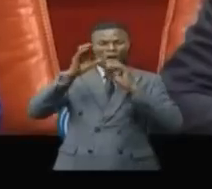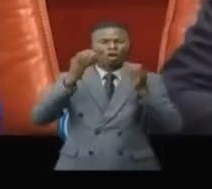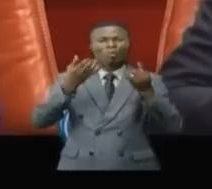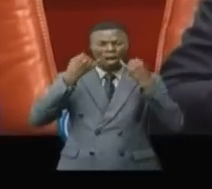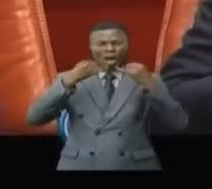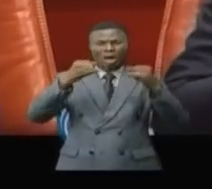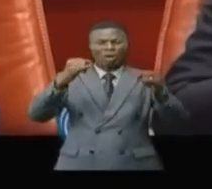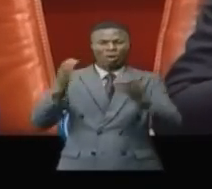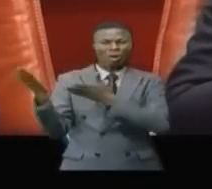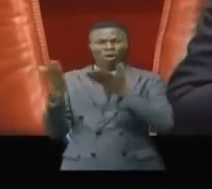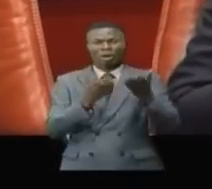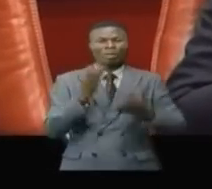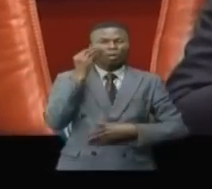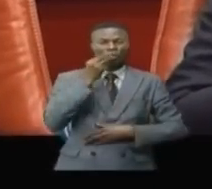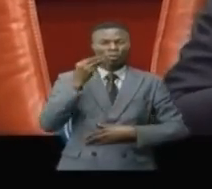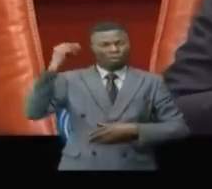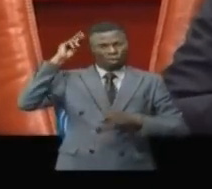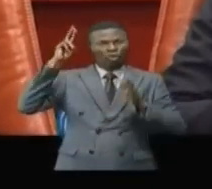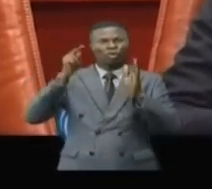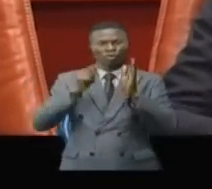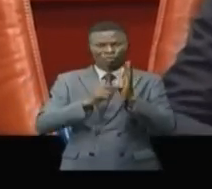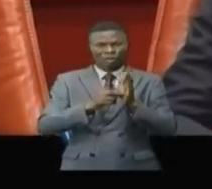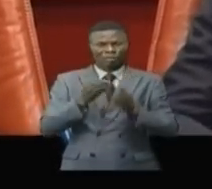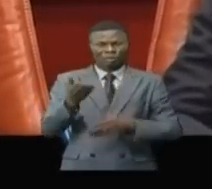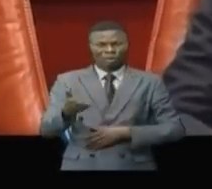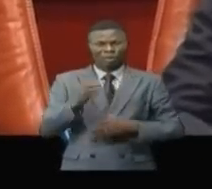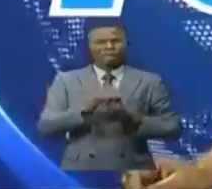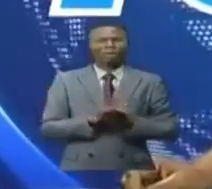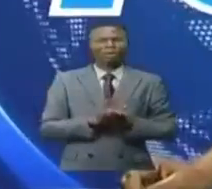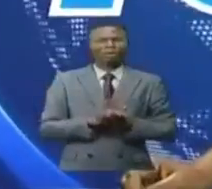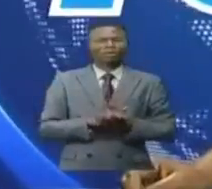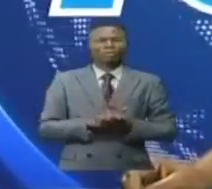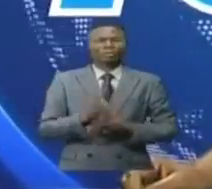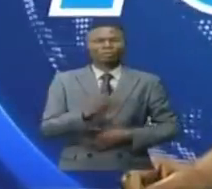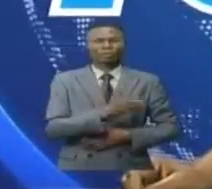le porte-parole du gouvernement.